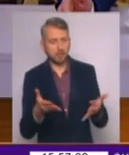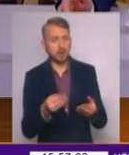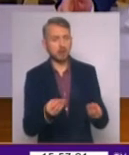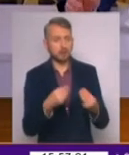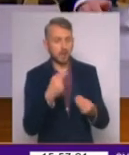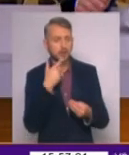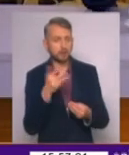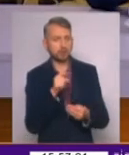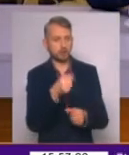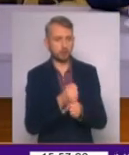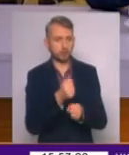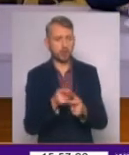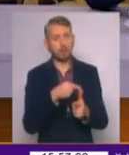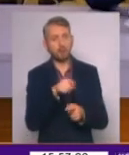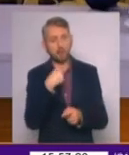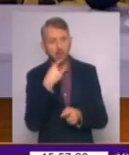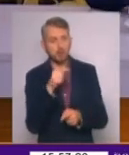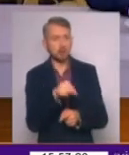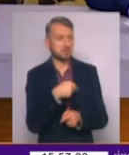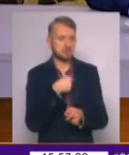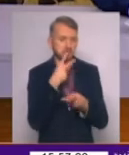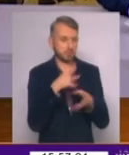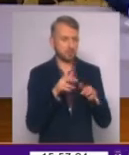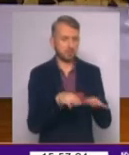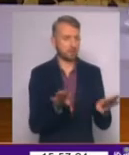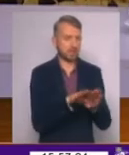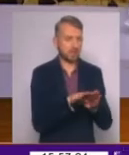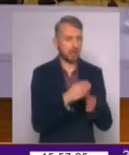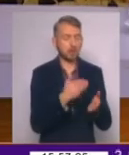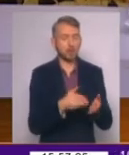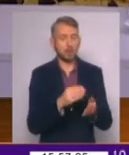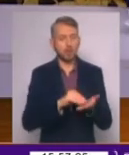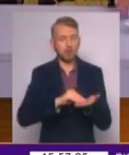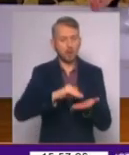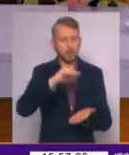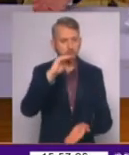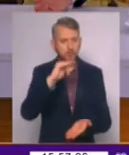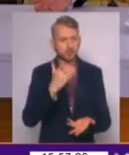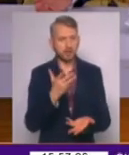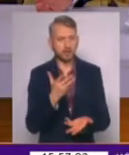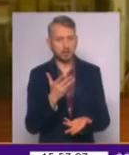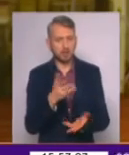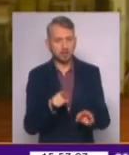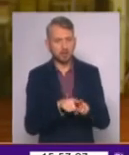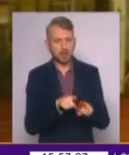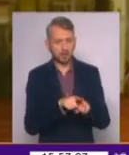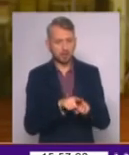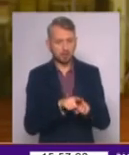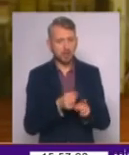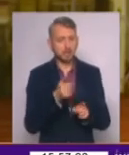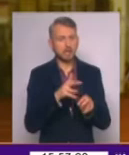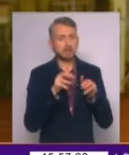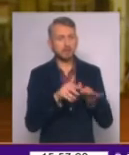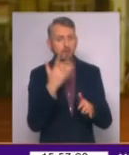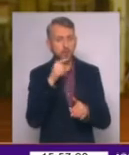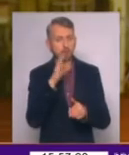що ви це зробили. Або тоді ви кажете, що тут ми не вбачаємо, справа закрита. Якщо накопичиться, знаєте, така кількість справ, коли